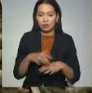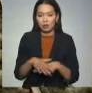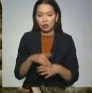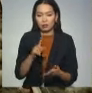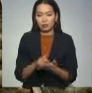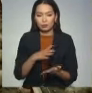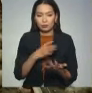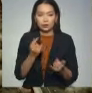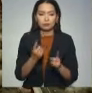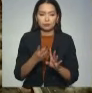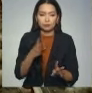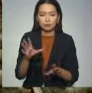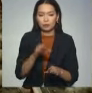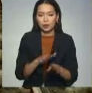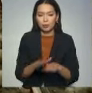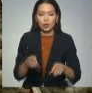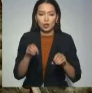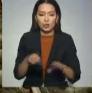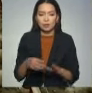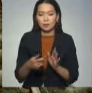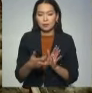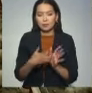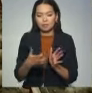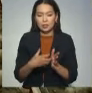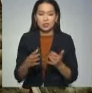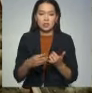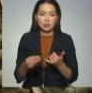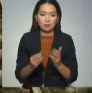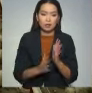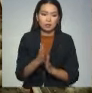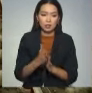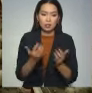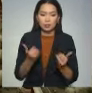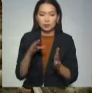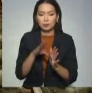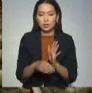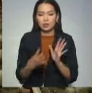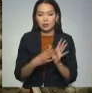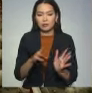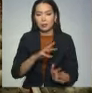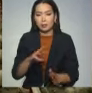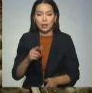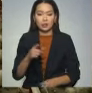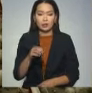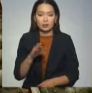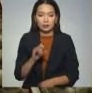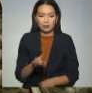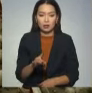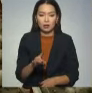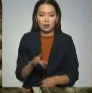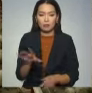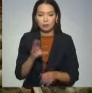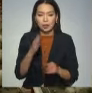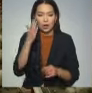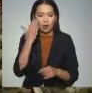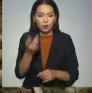начала намерены полностью решить проблему с дефицитом пастбищ. Сейчас он составляет почти 9 миллионов гектаров. Правительству и